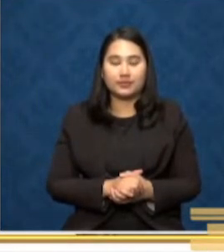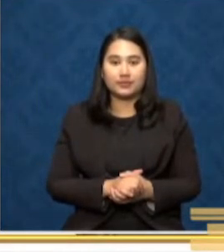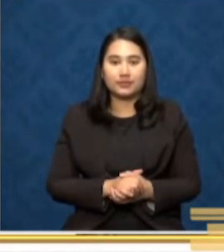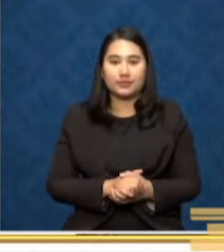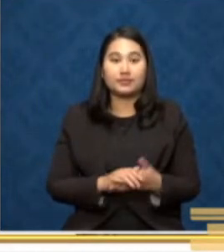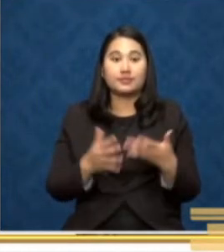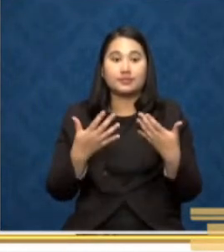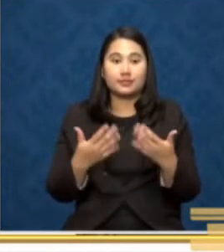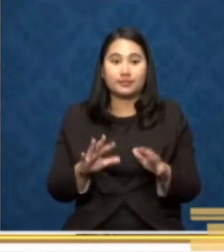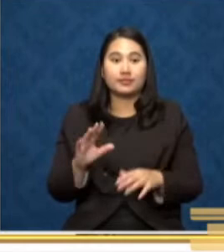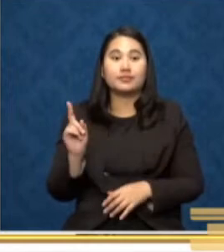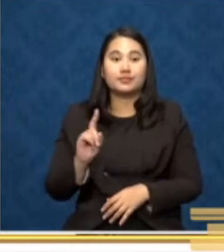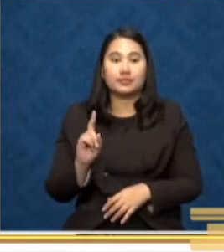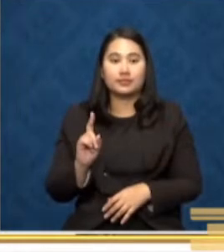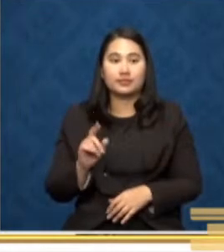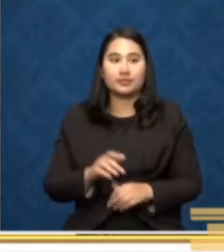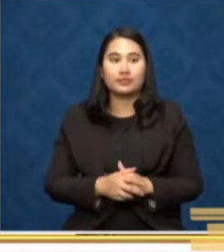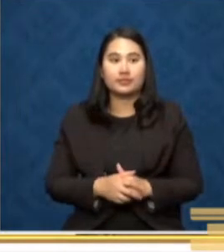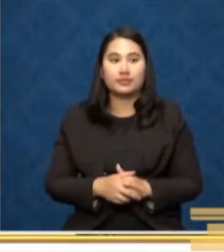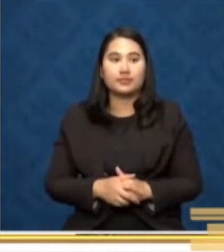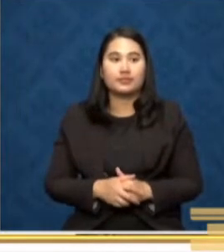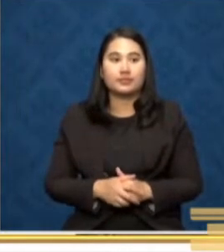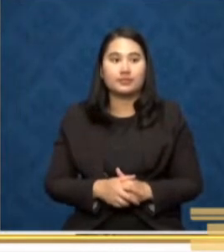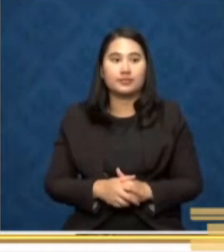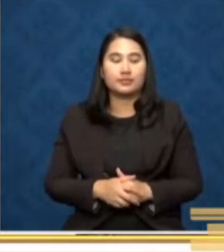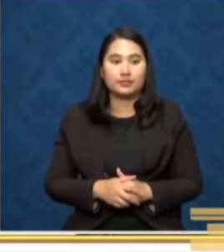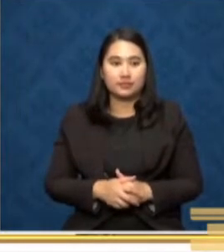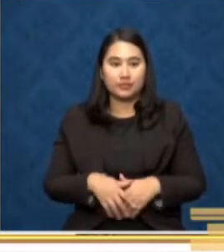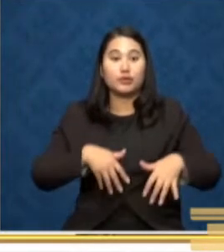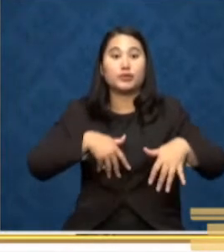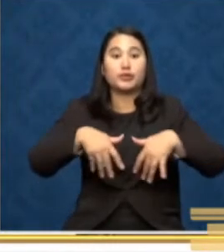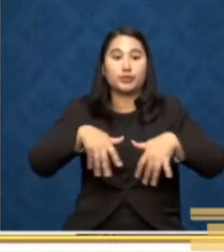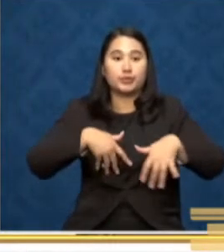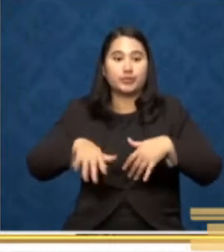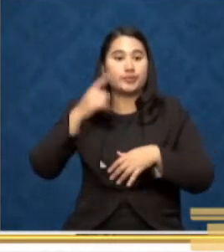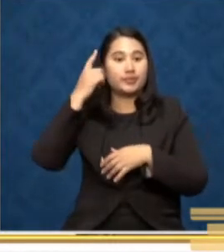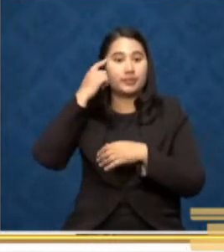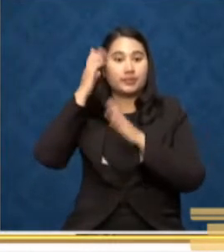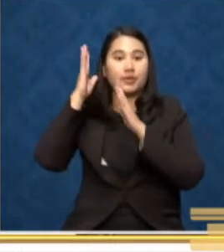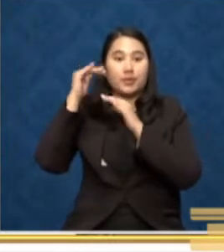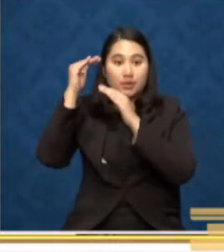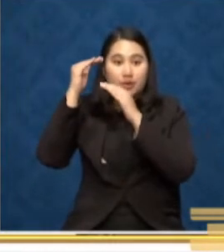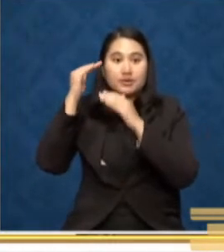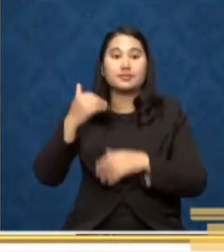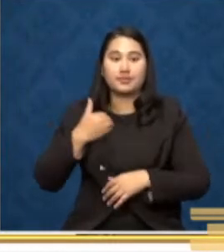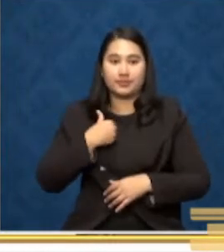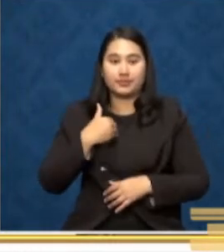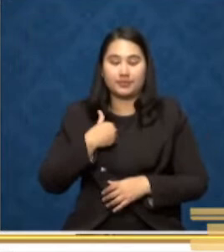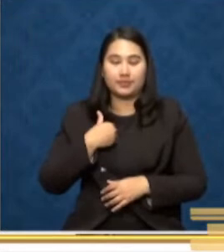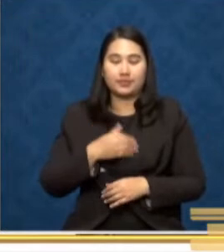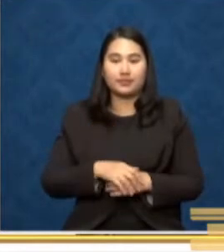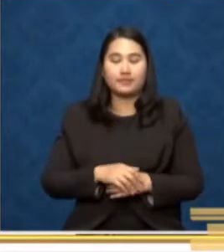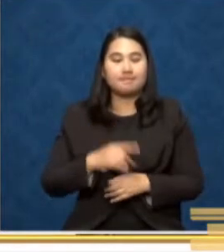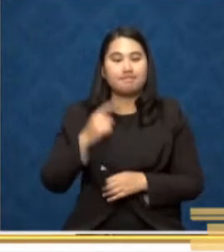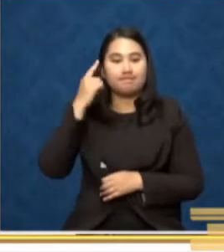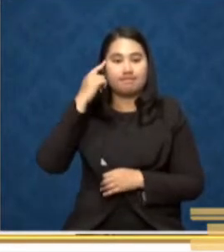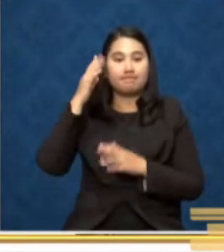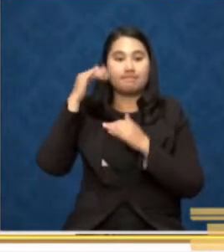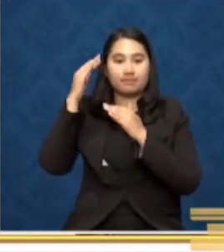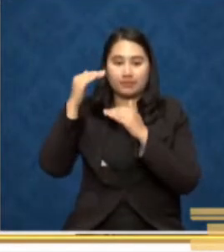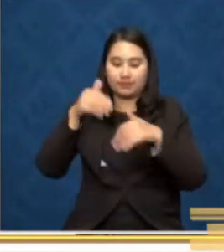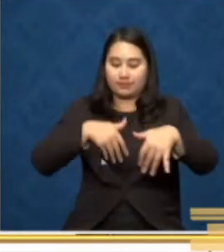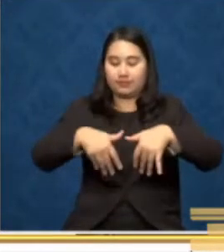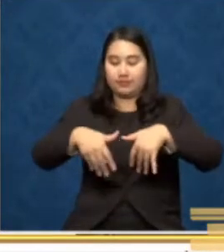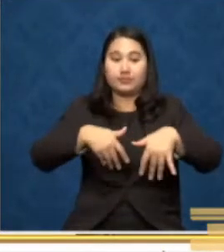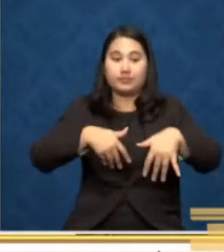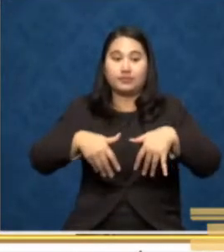ฉะนั้นแล้วเนี่ยวันนี้เนี่ยเนื่องจากประชาชนในพื้นที่มีความหวังรัฐบาลเองก็ต้องทำให้ความหวังความคาดหวังของพี่น้องประ